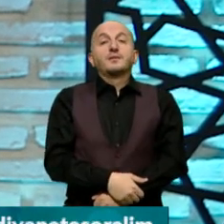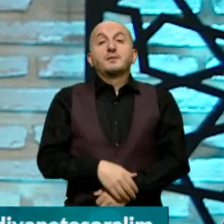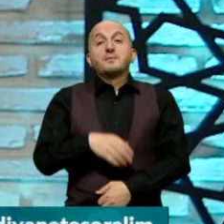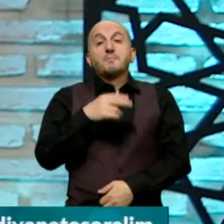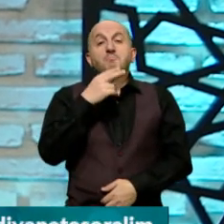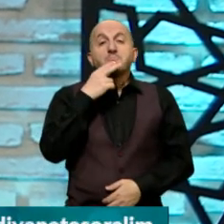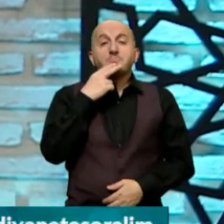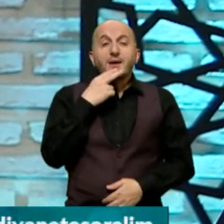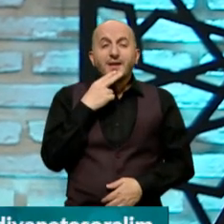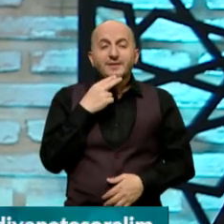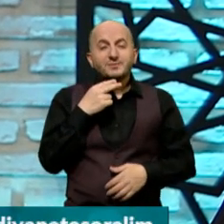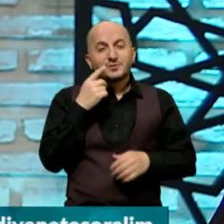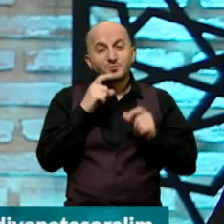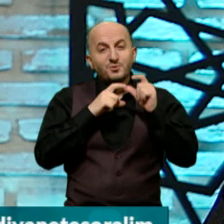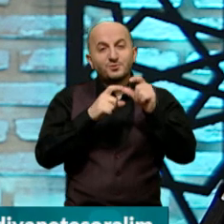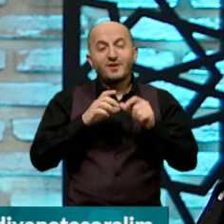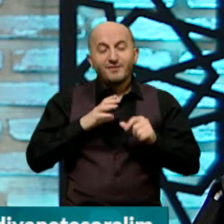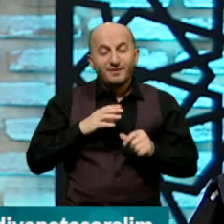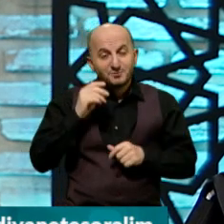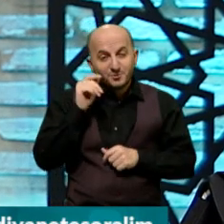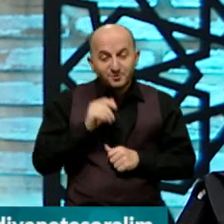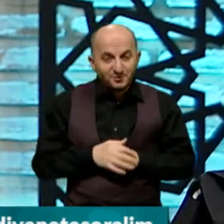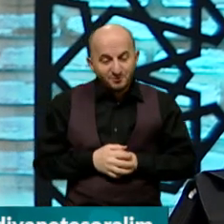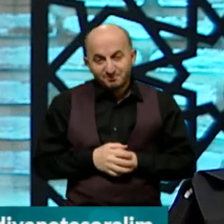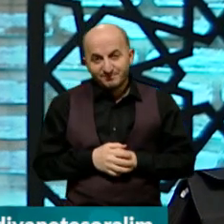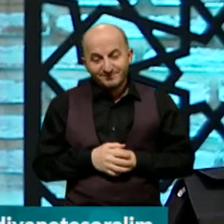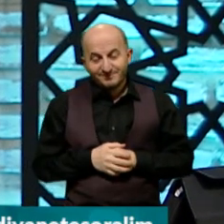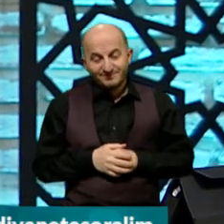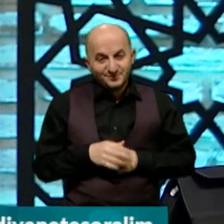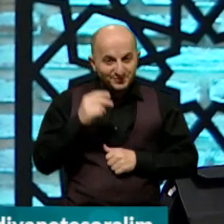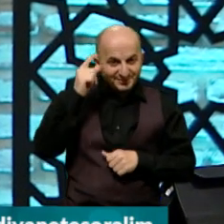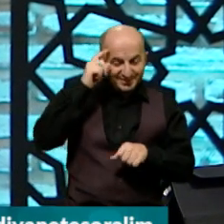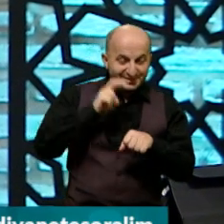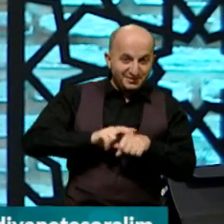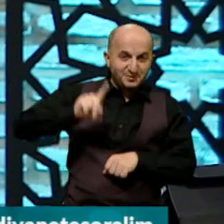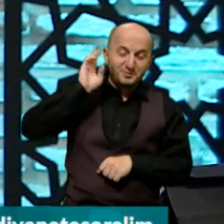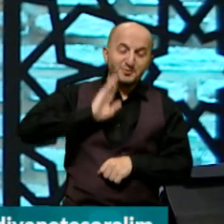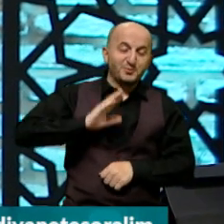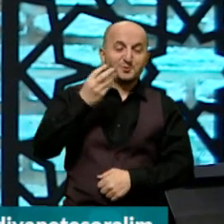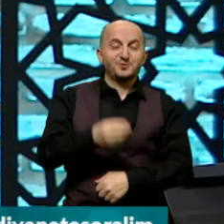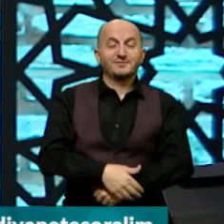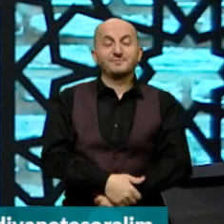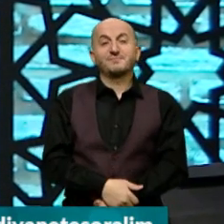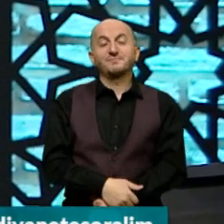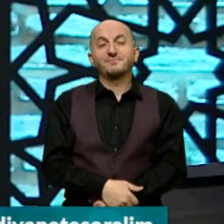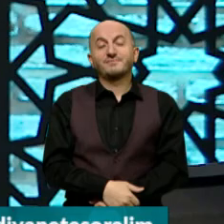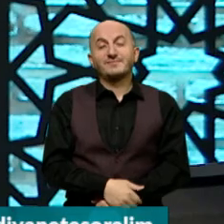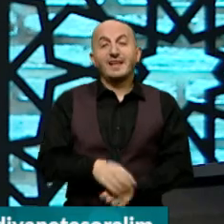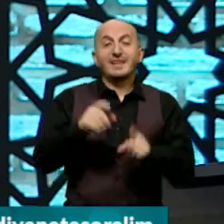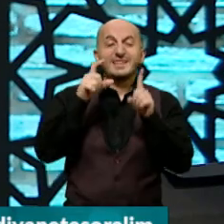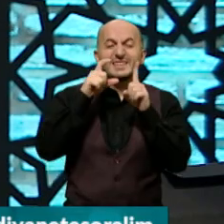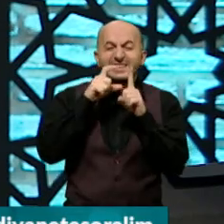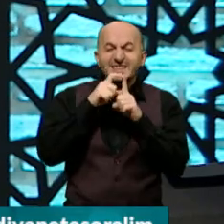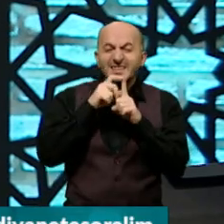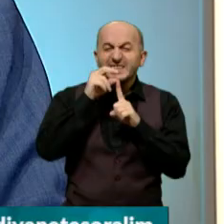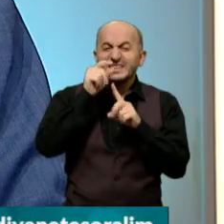bir sorusu daha vardı hocam. Ben unuttum ama unutturan ve hatırlatan Rabbimize hamdolsun. Diyaliz hastası